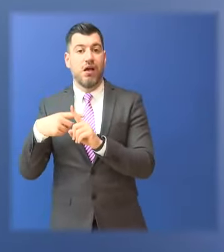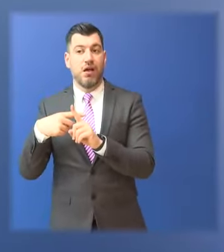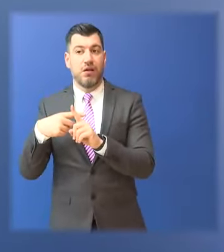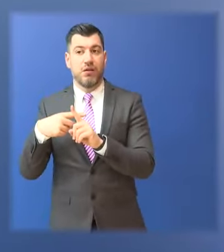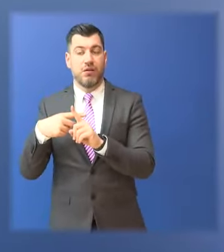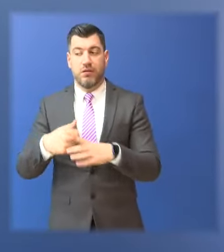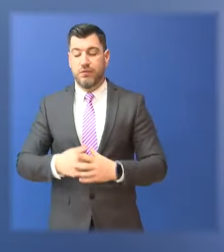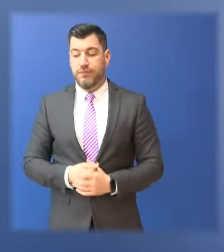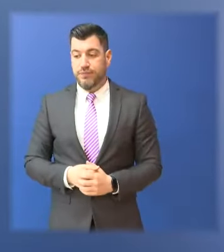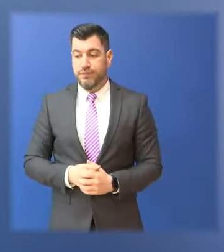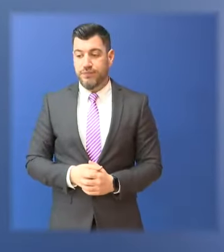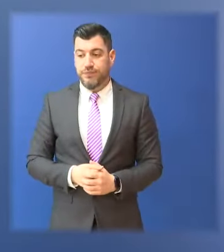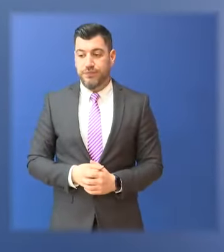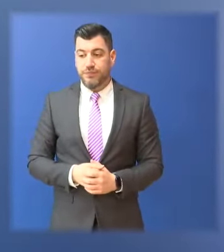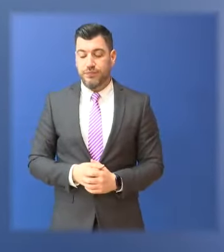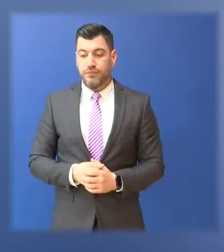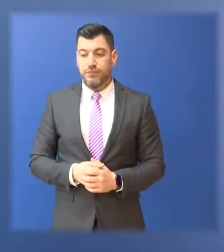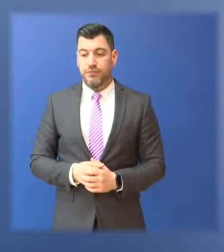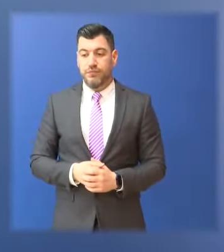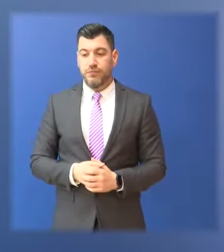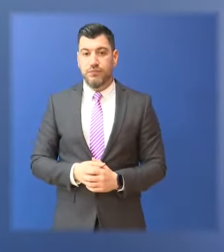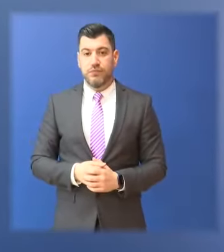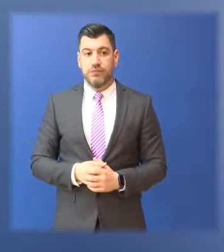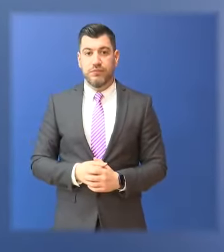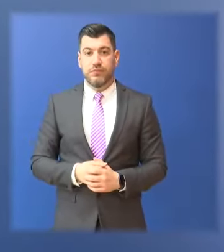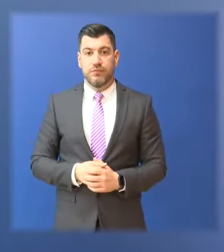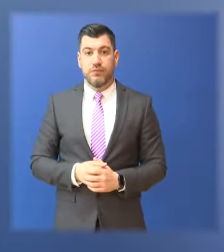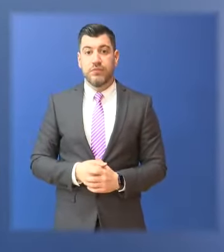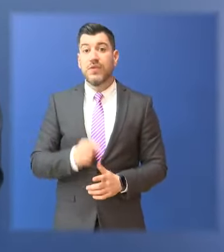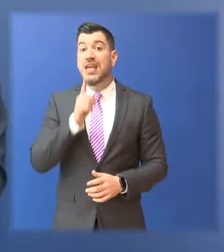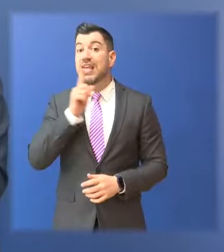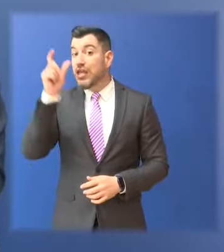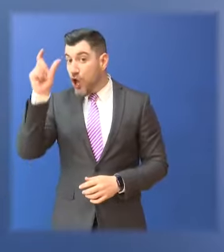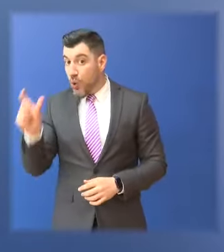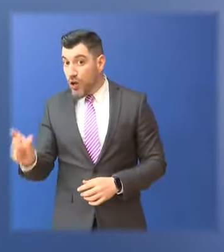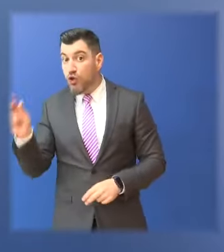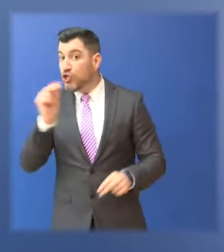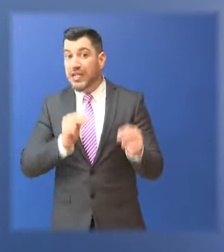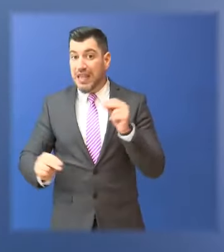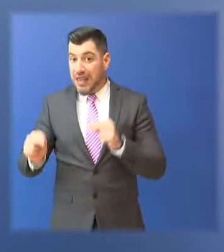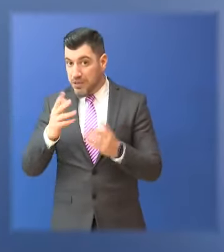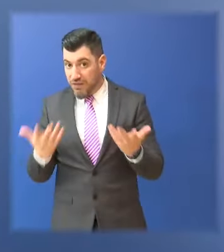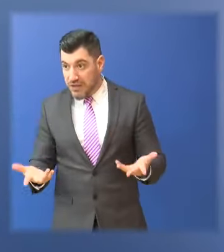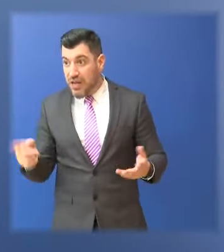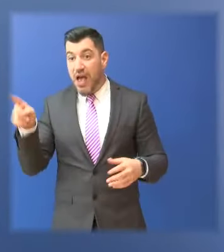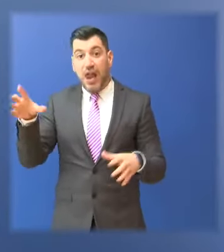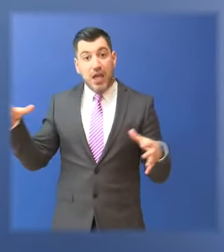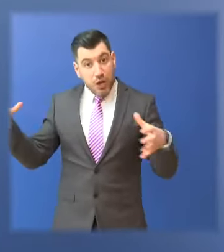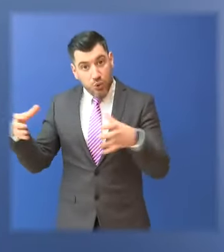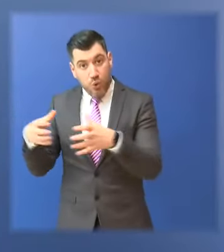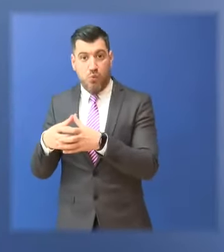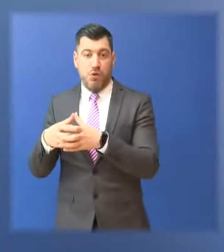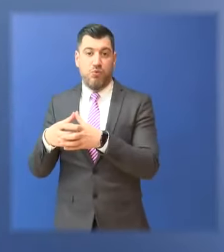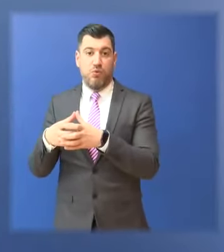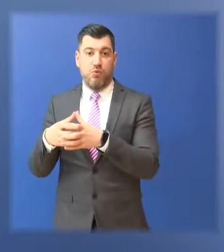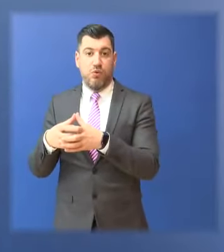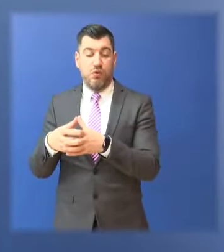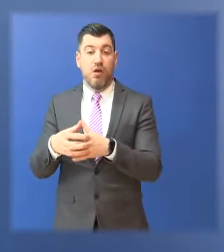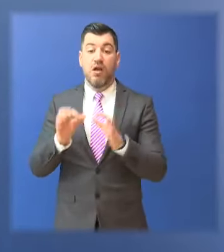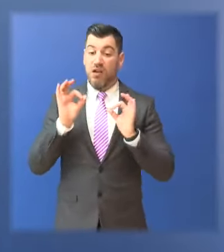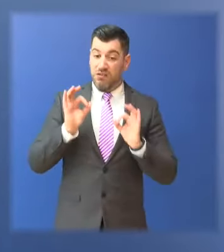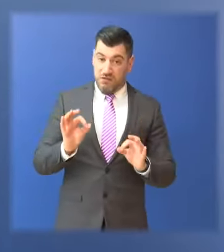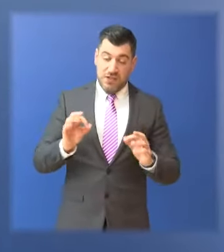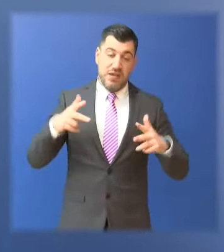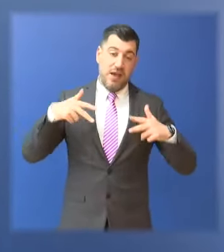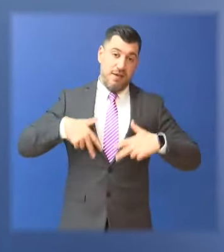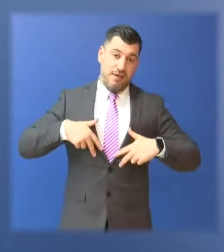ως πρόεδρου κοινοβουλευτικής ομάδας, αλλά και η θέση του κόμματός στην ψηφοφορία. Προφανώς η δική μας θέση είναι υπέρ της